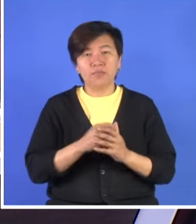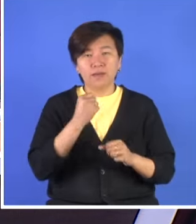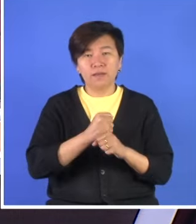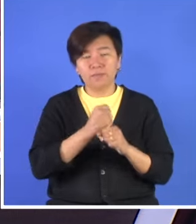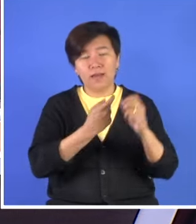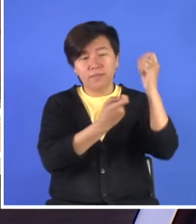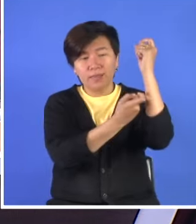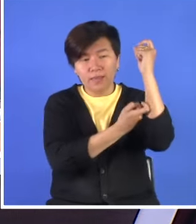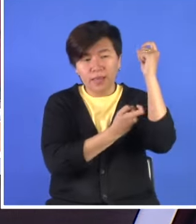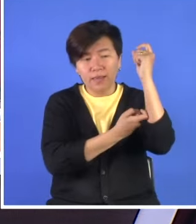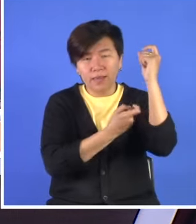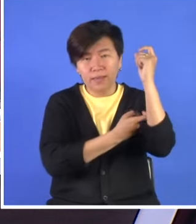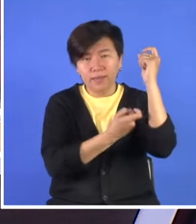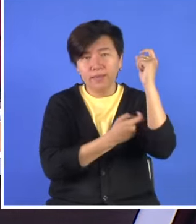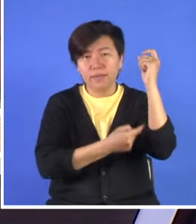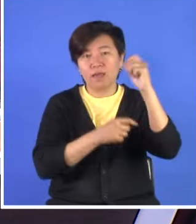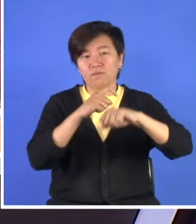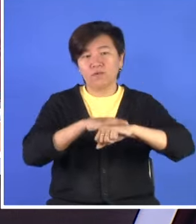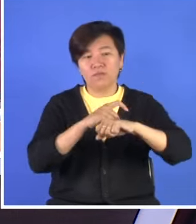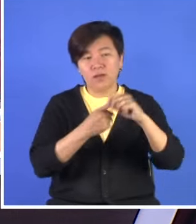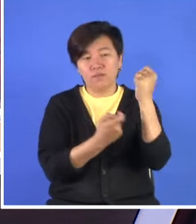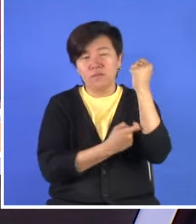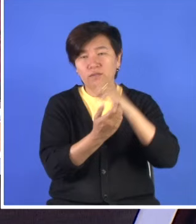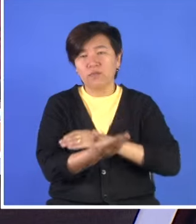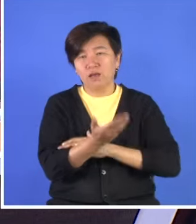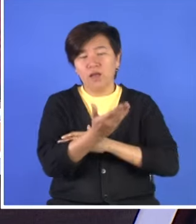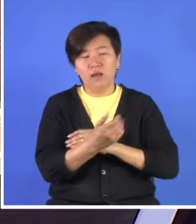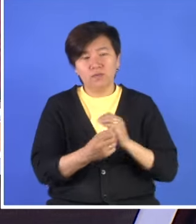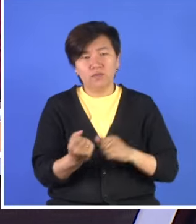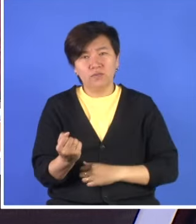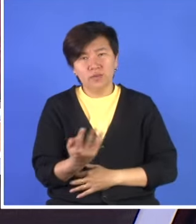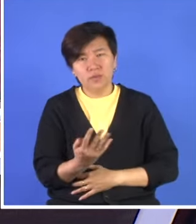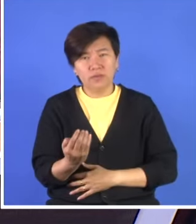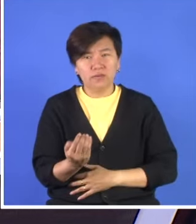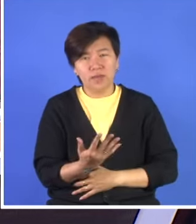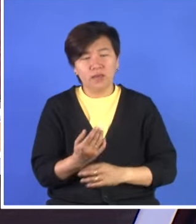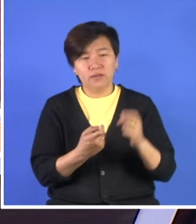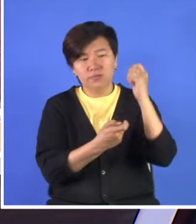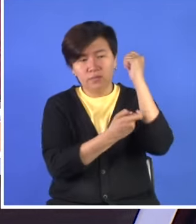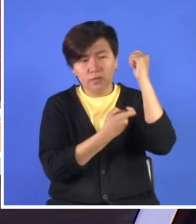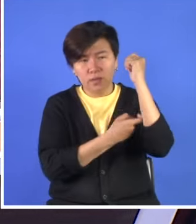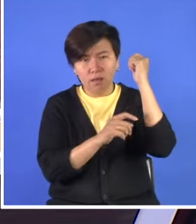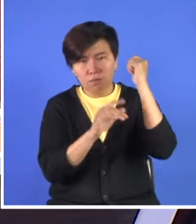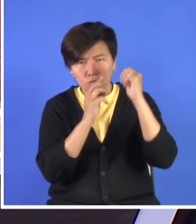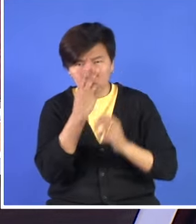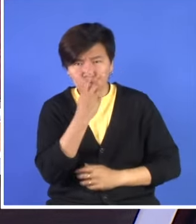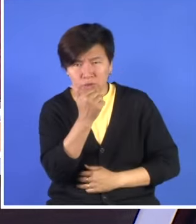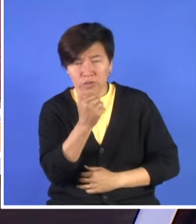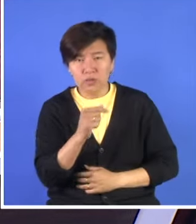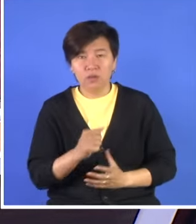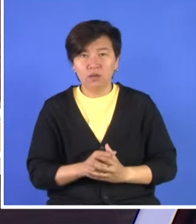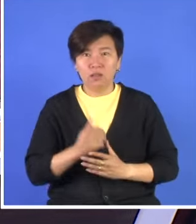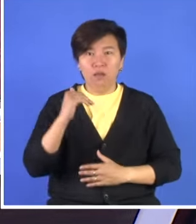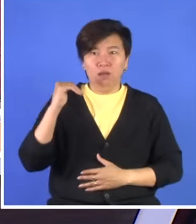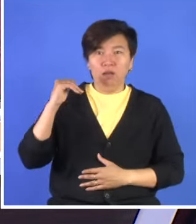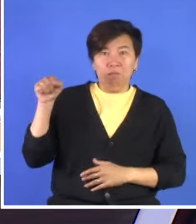กรีดยางตั้งแต่เมื่อคืนแล้วล่ะนะครับเวลาไปกรีดยางในเวลาเช้าๆแบบนี้นะครับระวังหน่อยเนื่องจากว่าอาจจะเจอนะครับอย่างที่พี่คนนี้เ